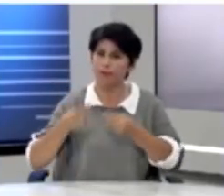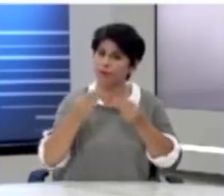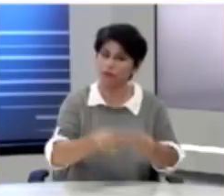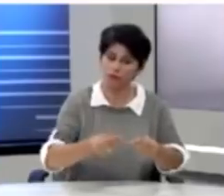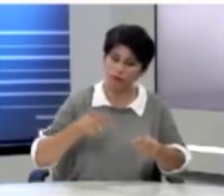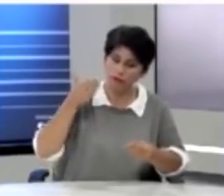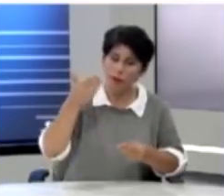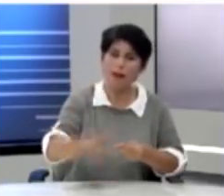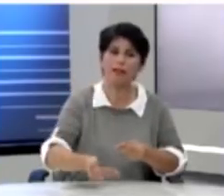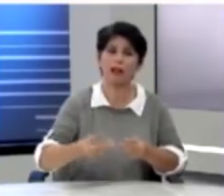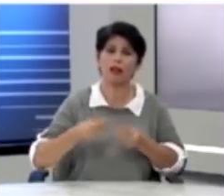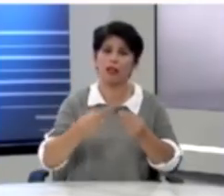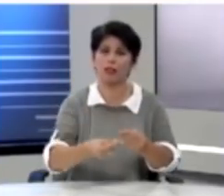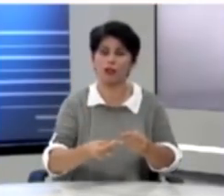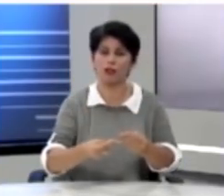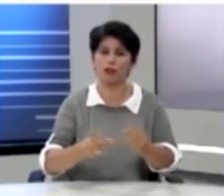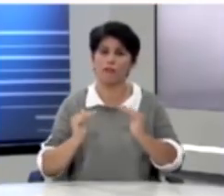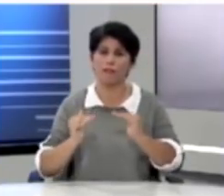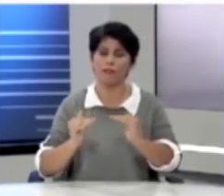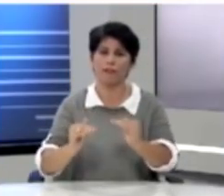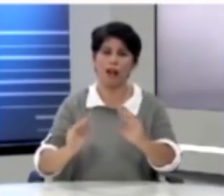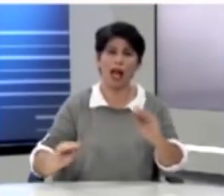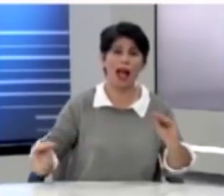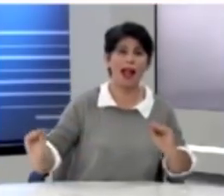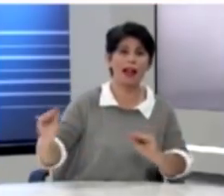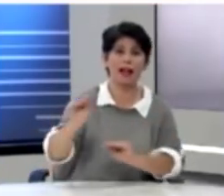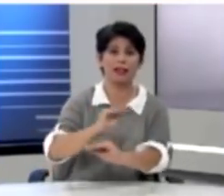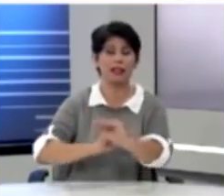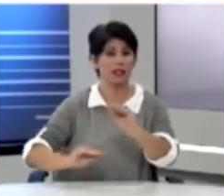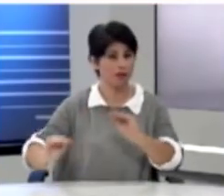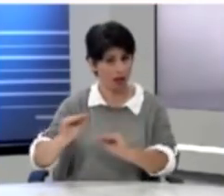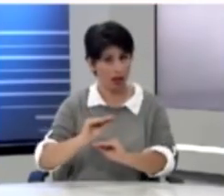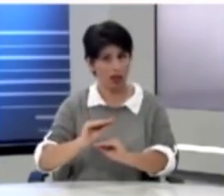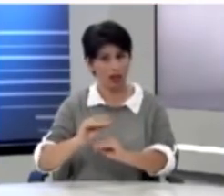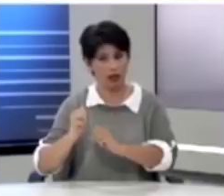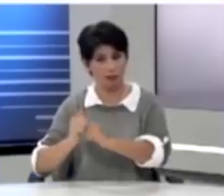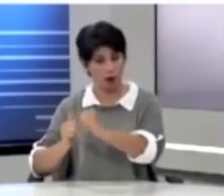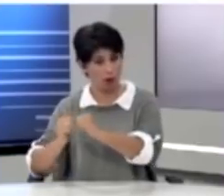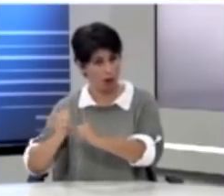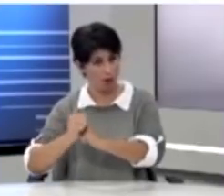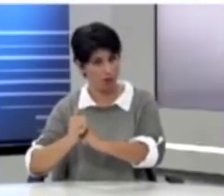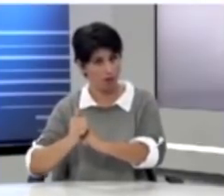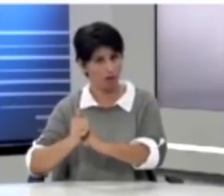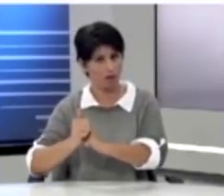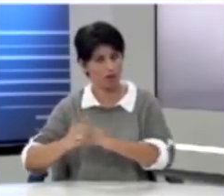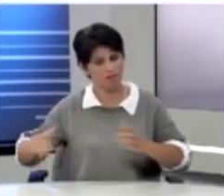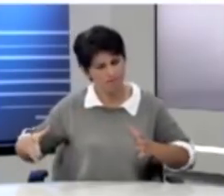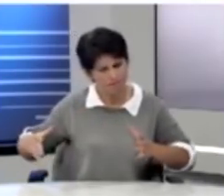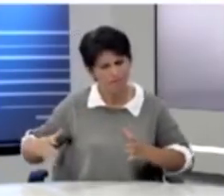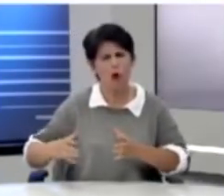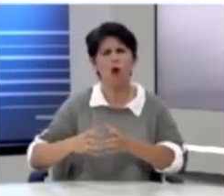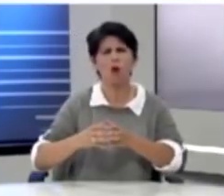στη συνέχεια τη συντήρηση και την ανακατασκευή των διαφόρων υποδομών σε μαζική